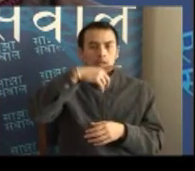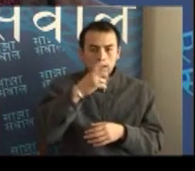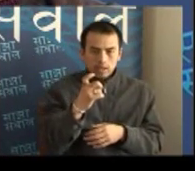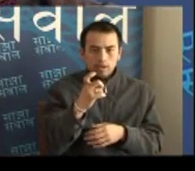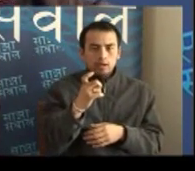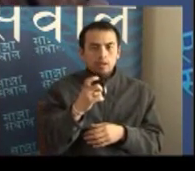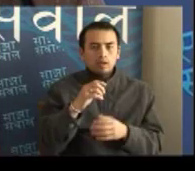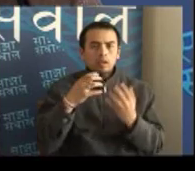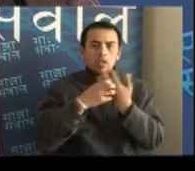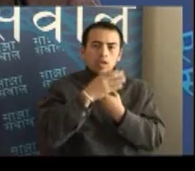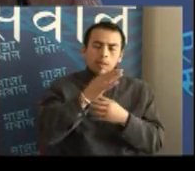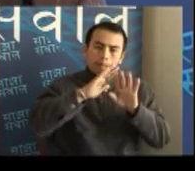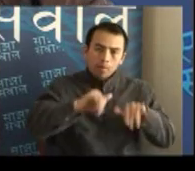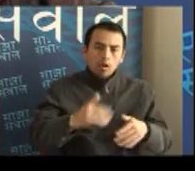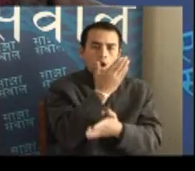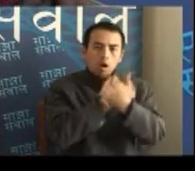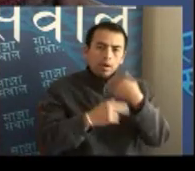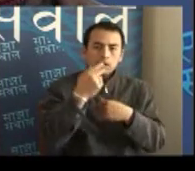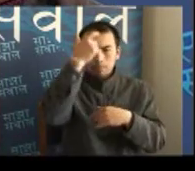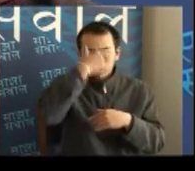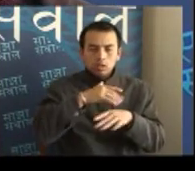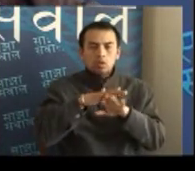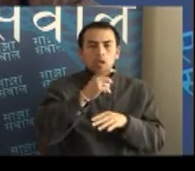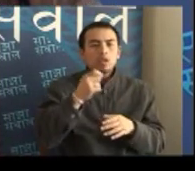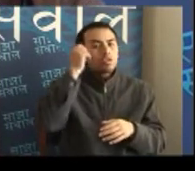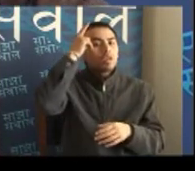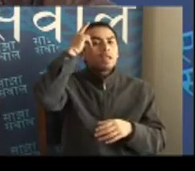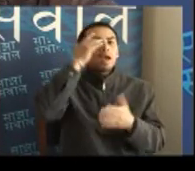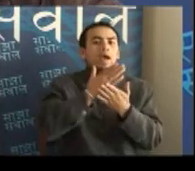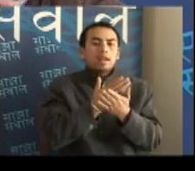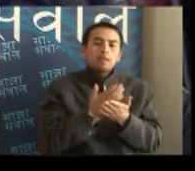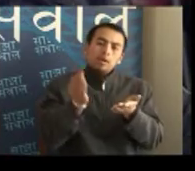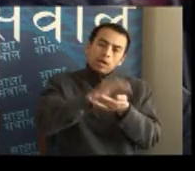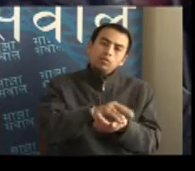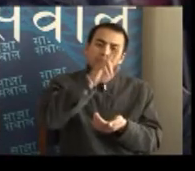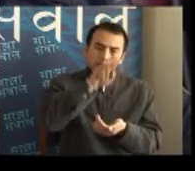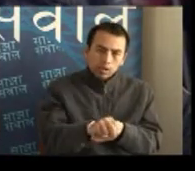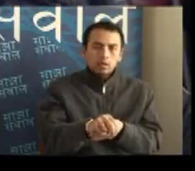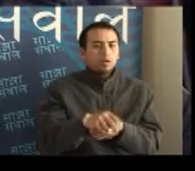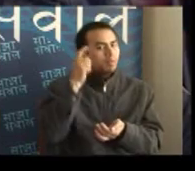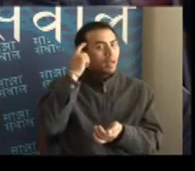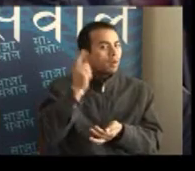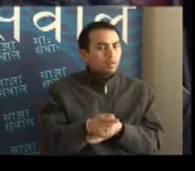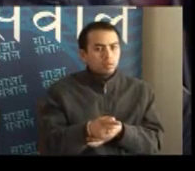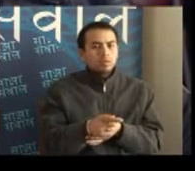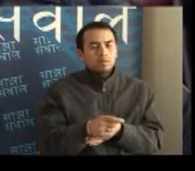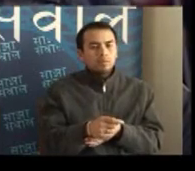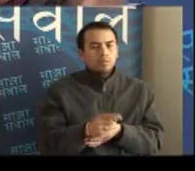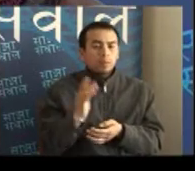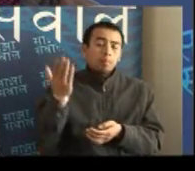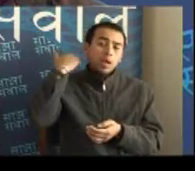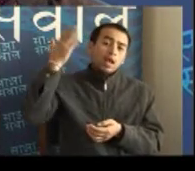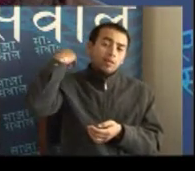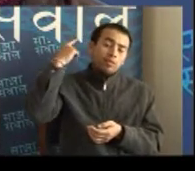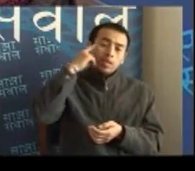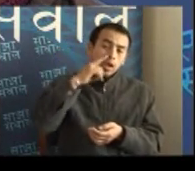चाहिँ राज्यले नै छुट्टी खालको अपाङ्गता भएको व्यक्तिलाई चेतनामूलक कार्यक्रम नै एउटा राखिदिनुपर्ने भन्ने चाहिँ मलाई लागेको छ। यो